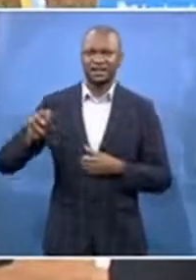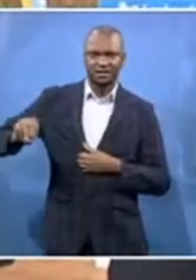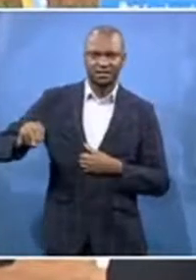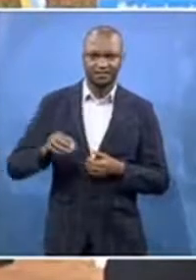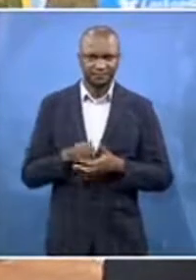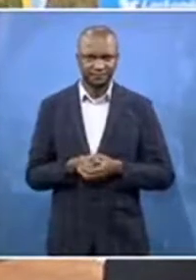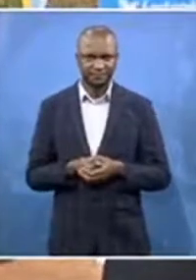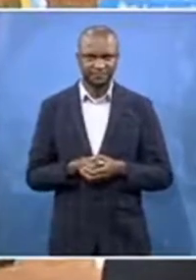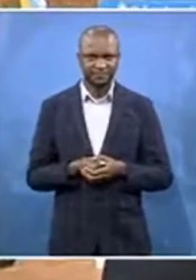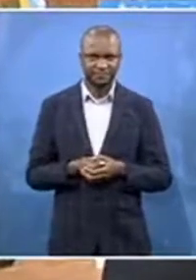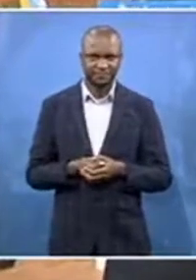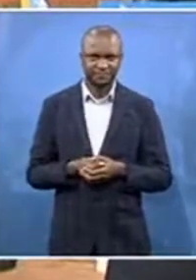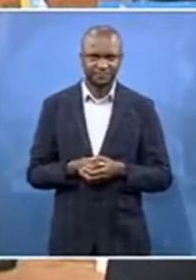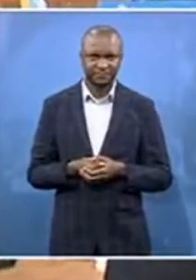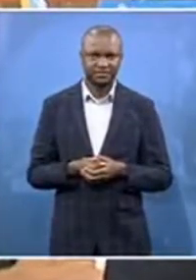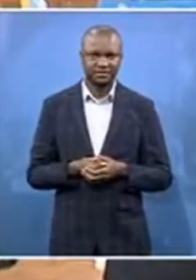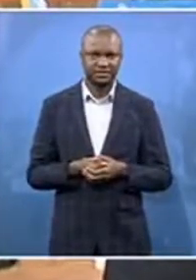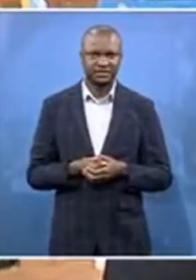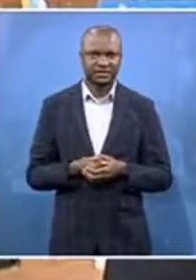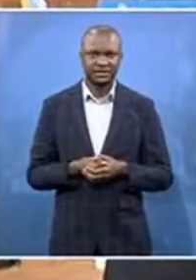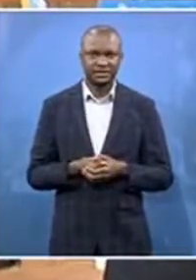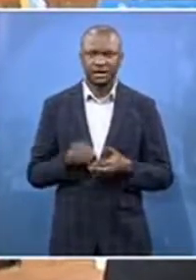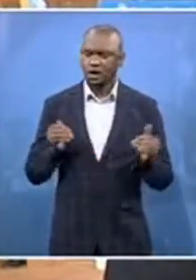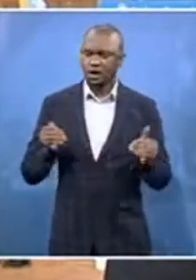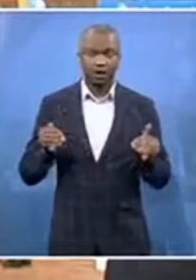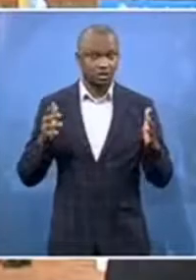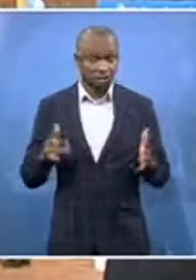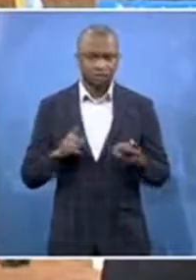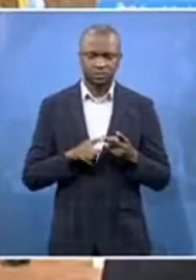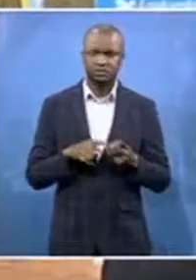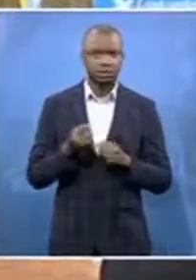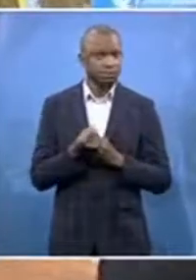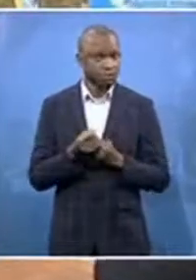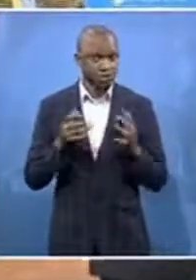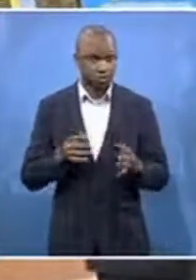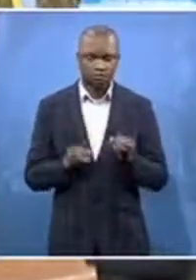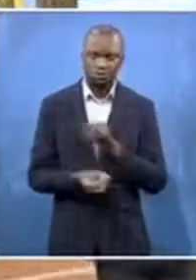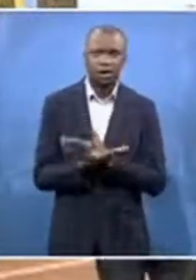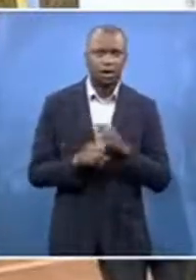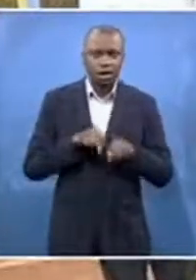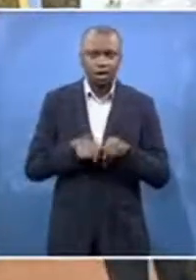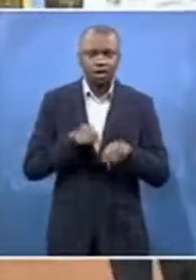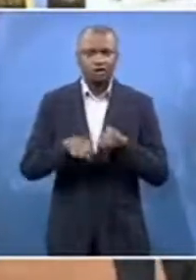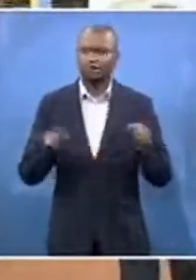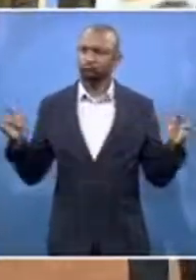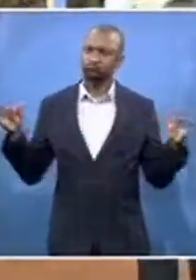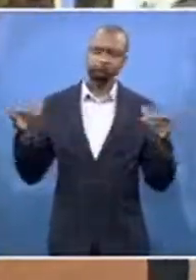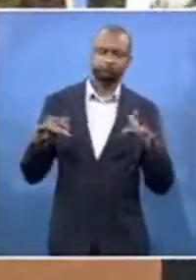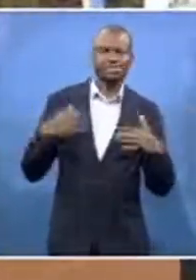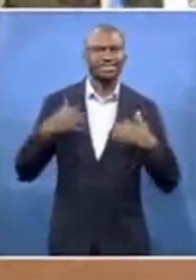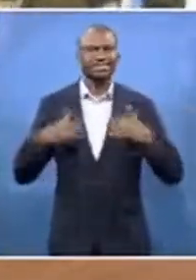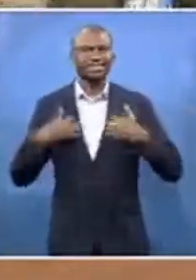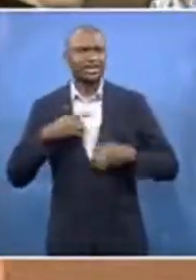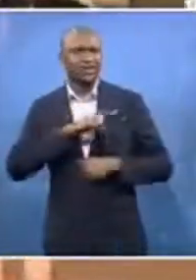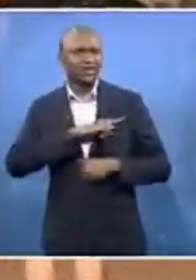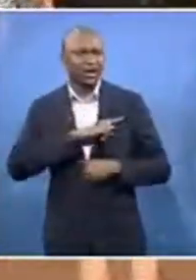Tihlatsi betivakashela tindlebe kubahlela imbisi nebaqhuquteli bempumalanga sayiklitho bajabule ngendlela lesimanga